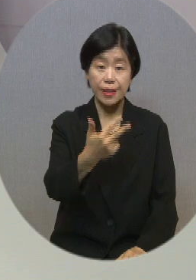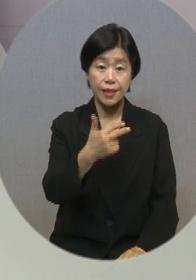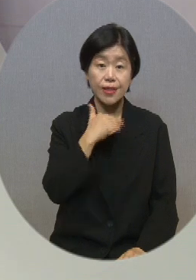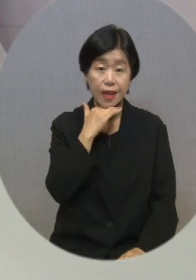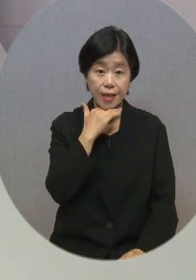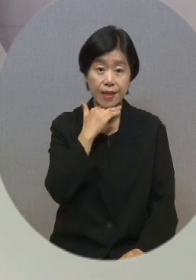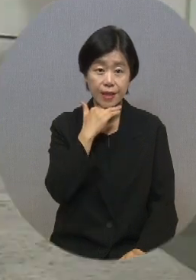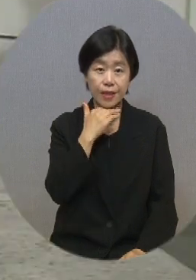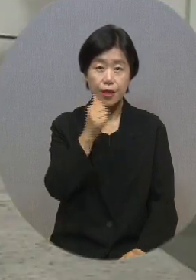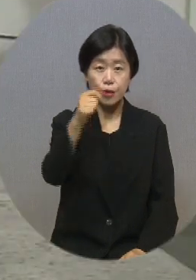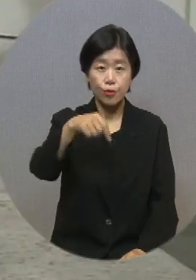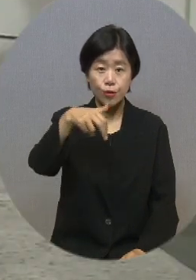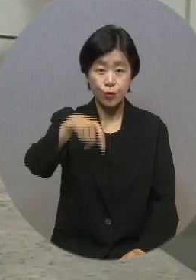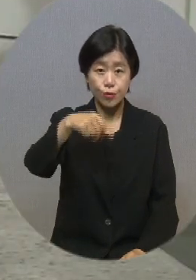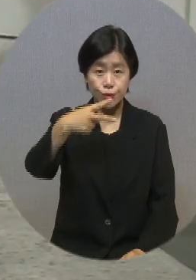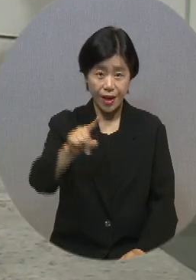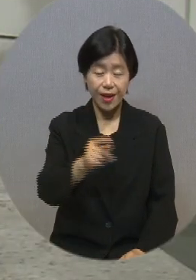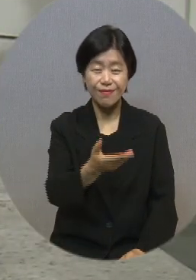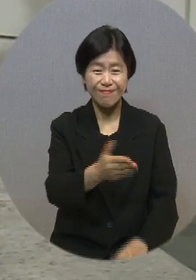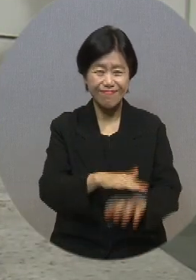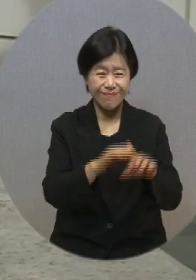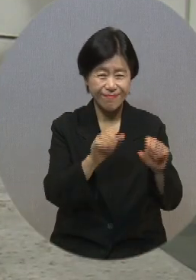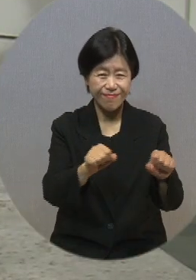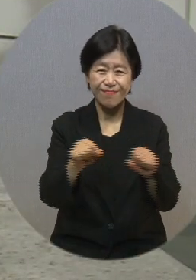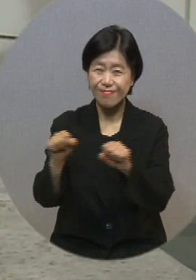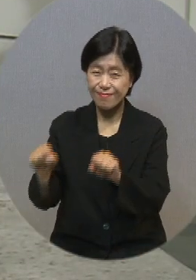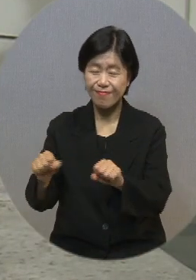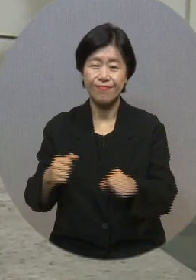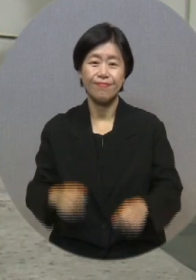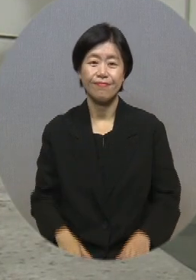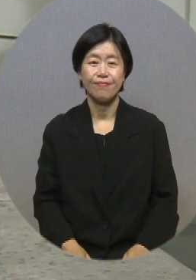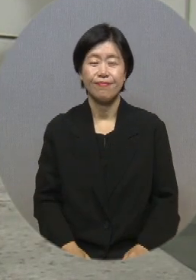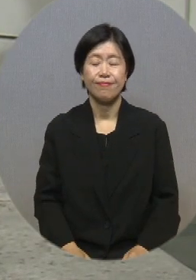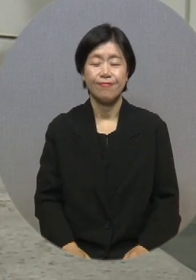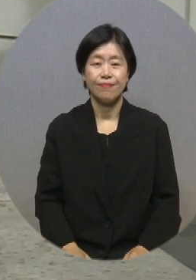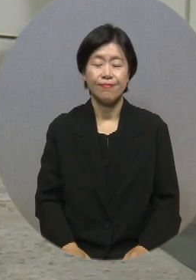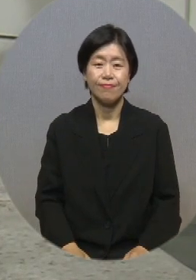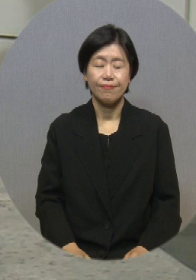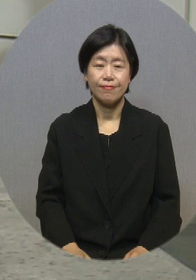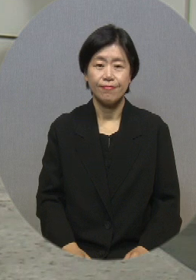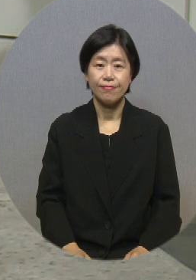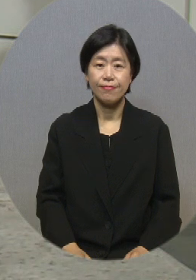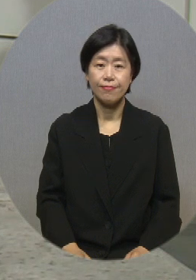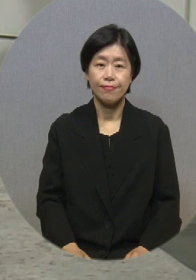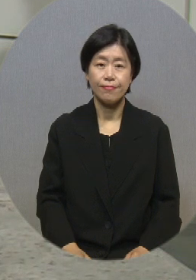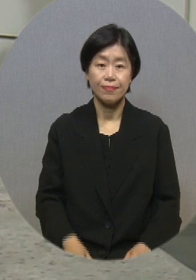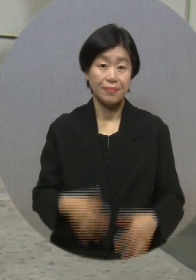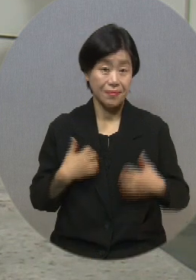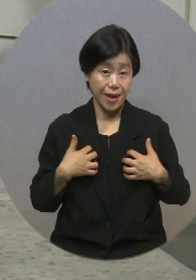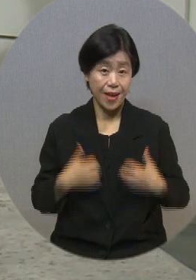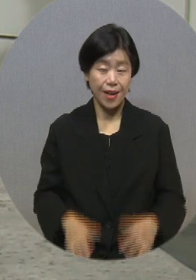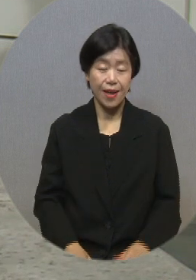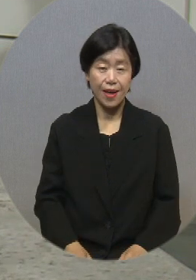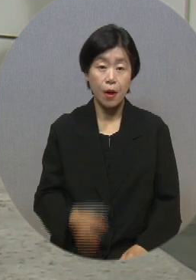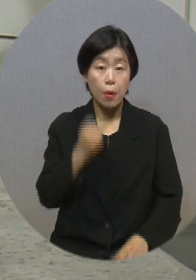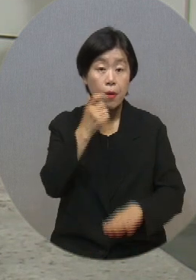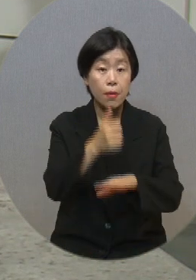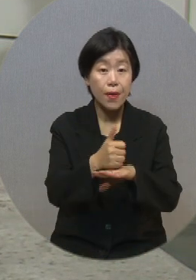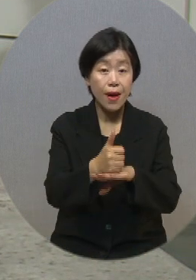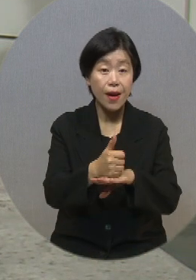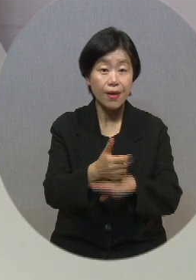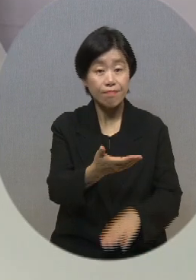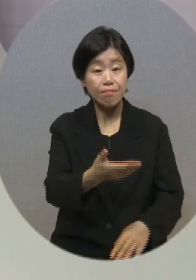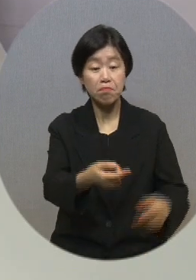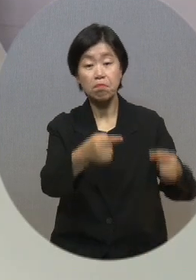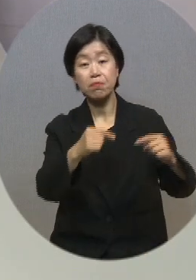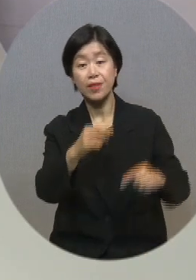안녕하세요. 연결하겠습니다. 안녕하세요. 반갑습니다. 네, 반갑습니다. 반갑습니다. 아, 오늘 결선에 오른 그